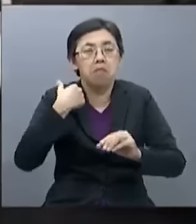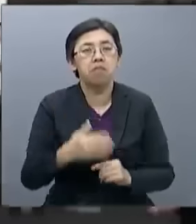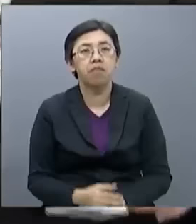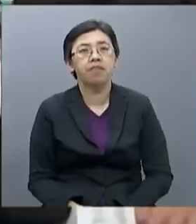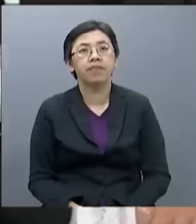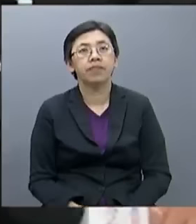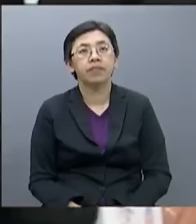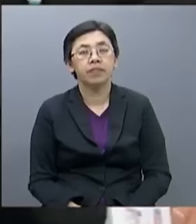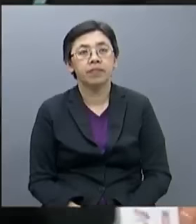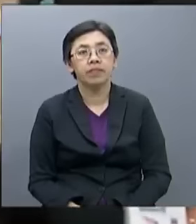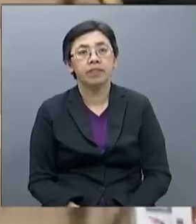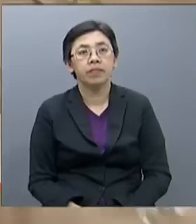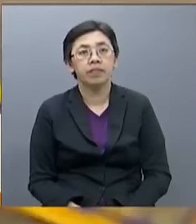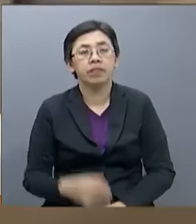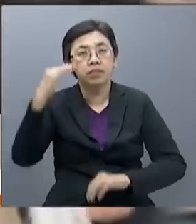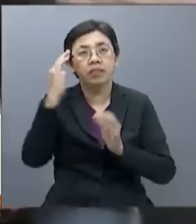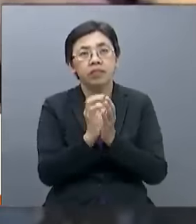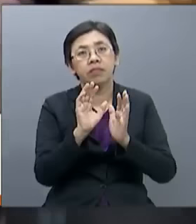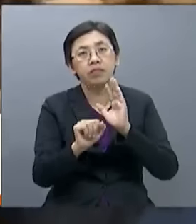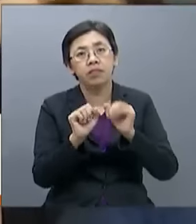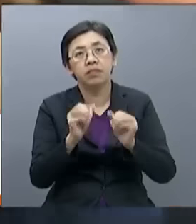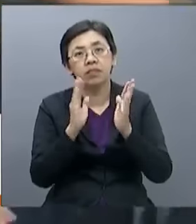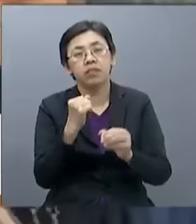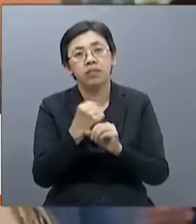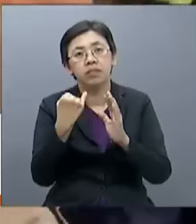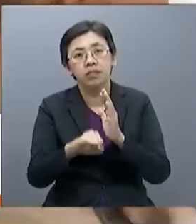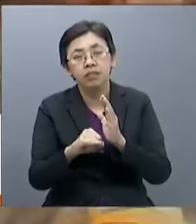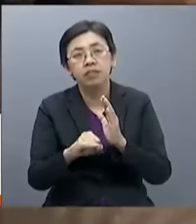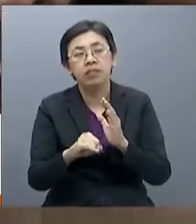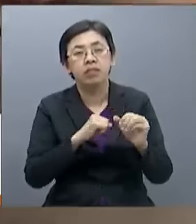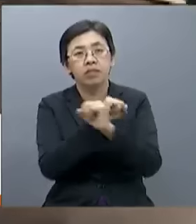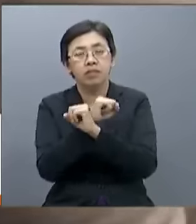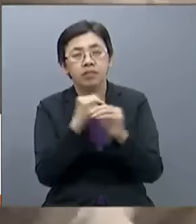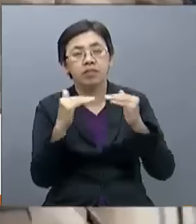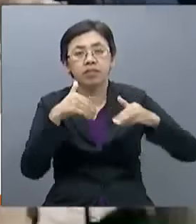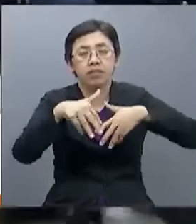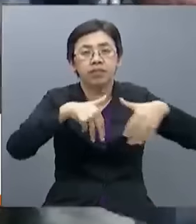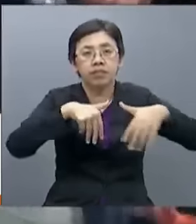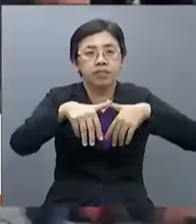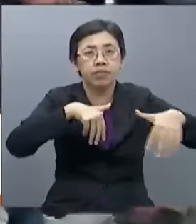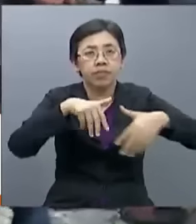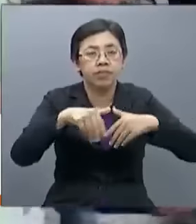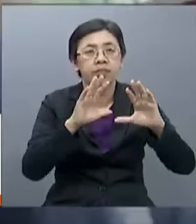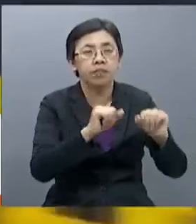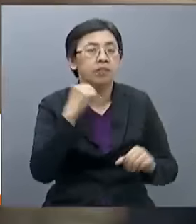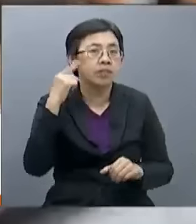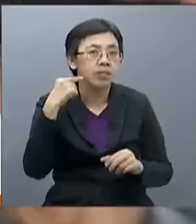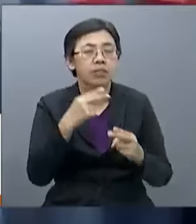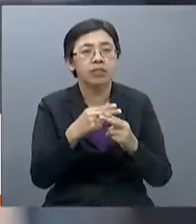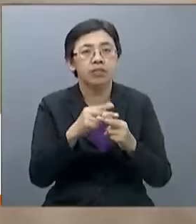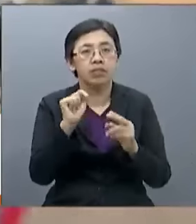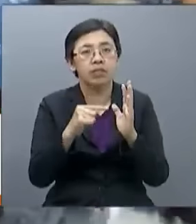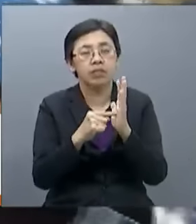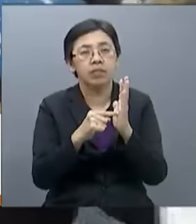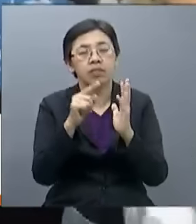พนักงานสอบสวนกองบังคับการปราบปรามการกระทำความผิดเกี่ยวกับการคุ้มครองผู้บริโภคควบคุมตัวนางสาวกรกนกสุวรรณ